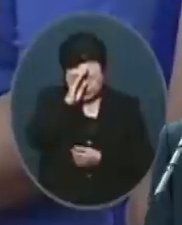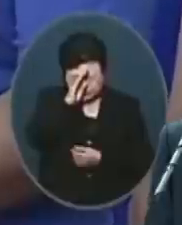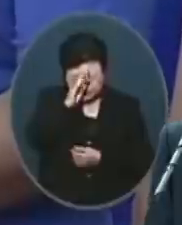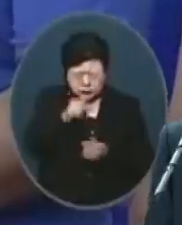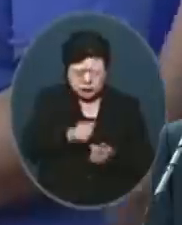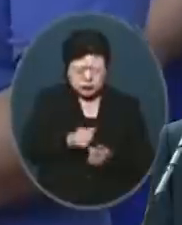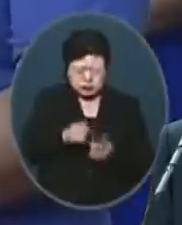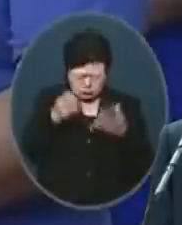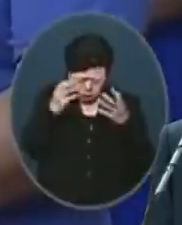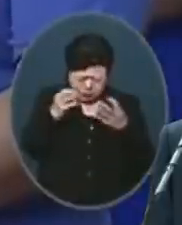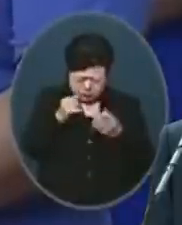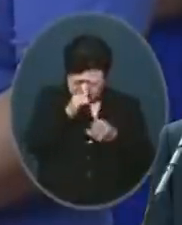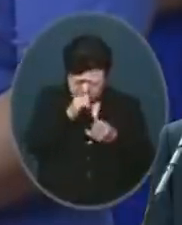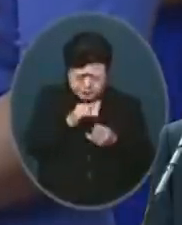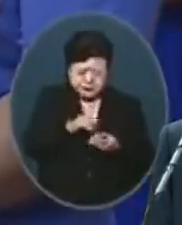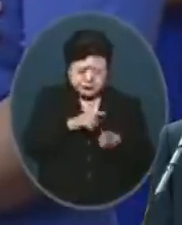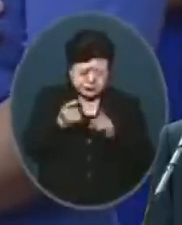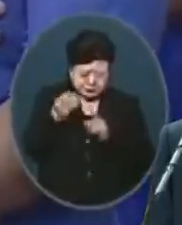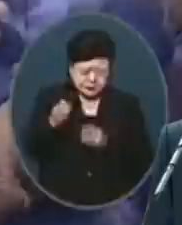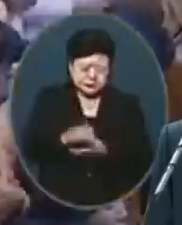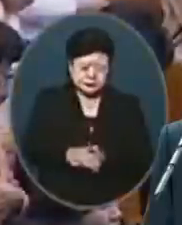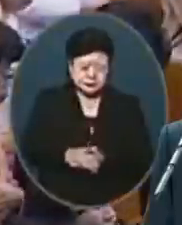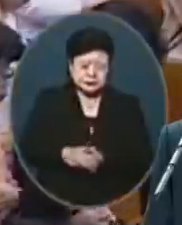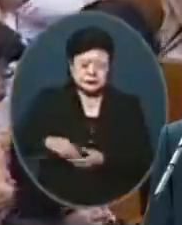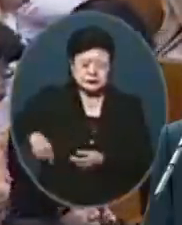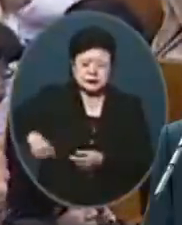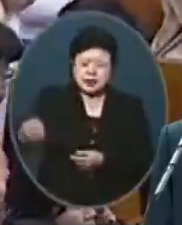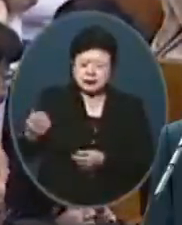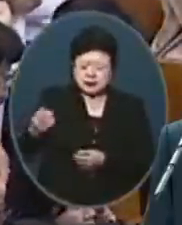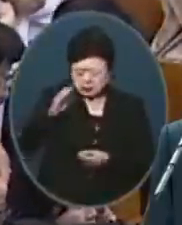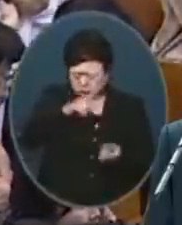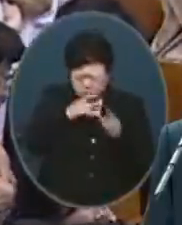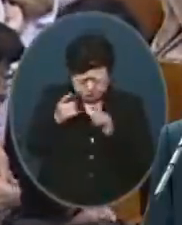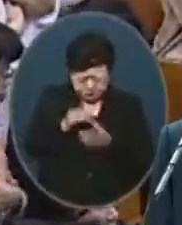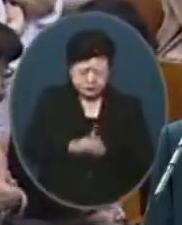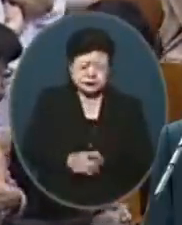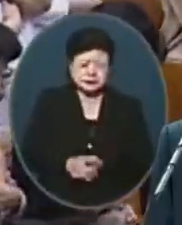죽을 고생을 하고 있는 사람, 등이 아픈 사람,